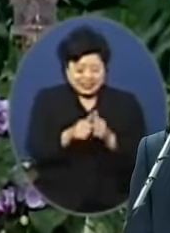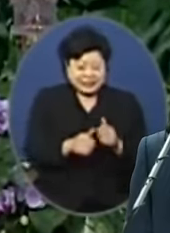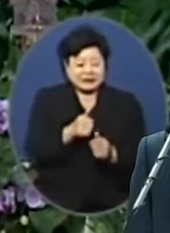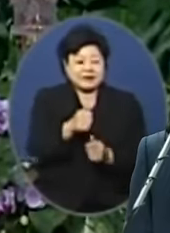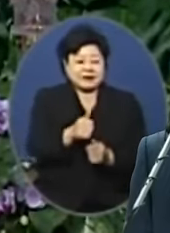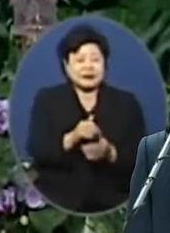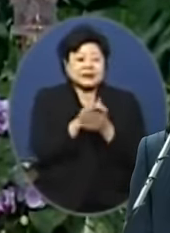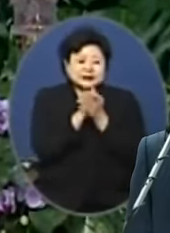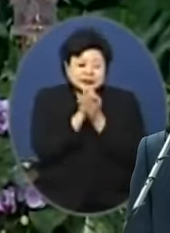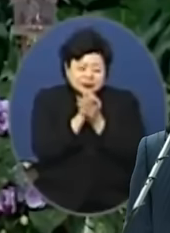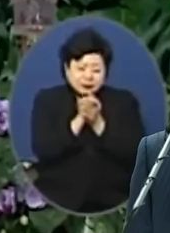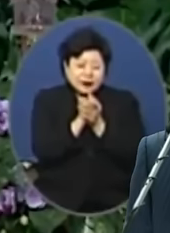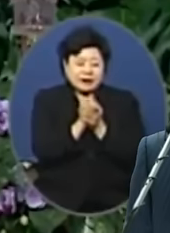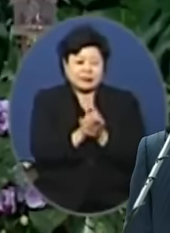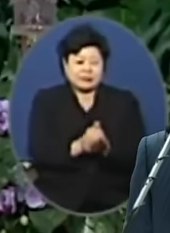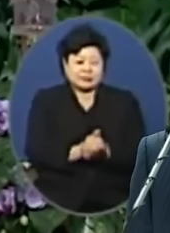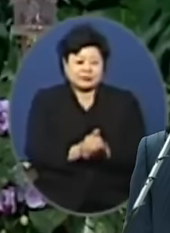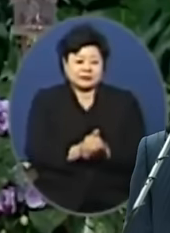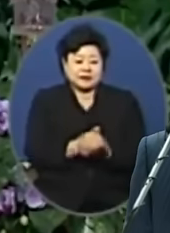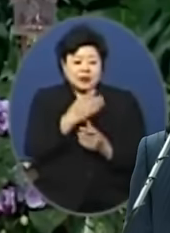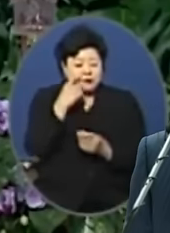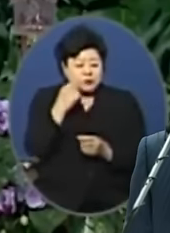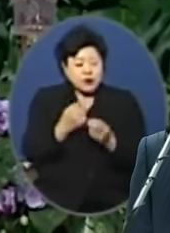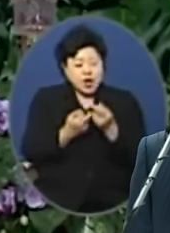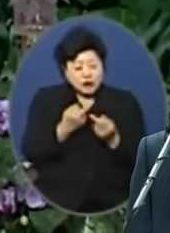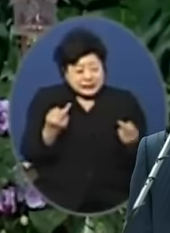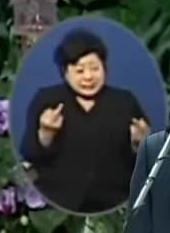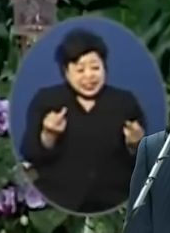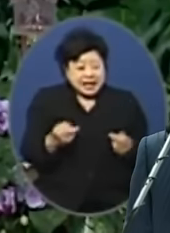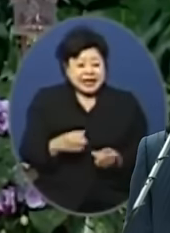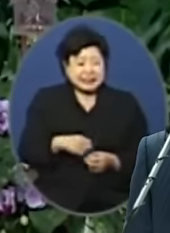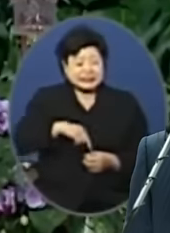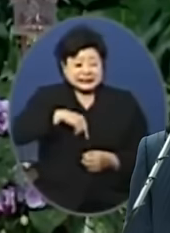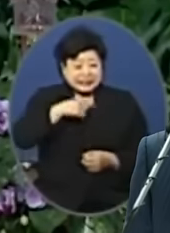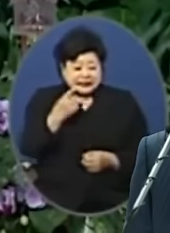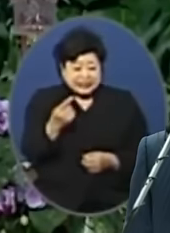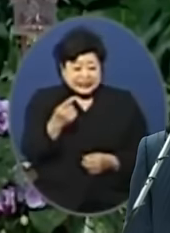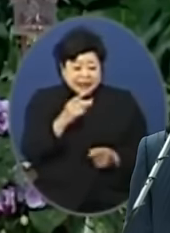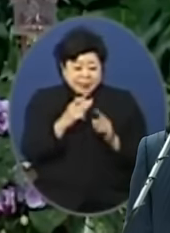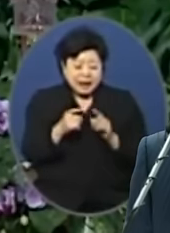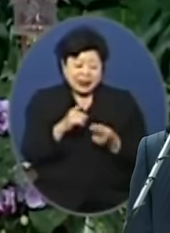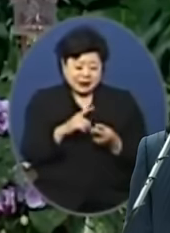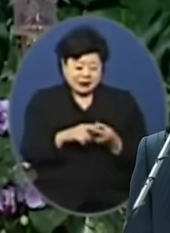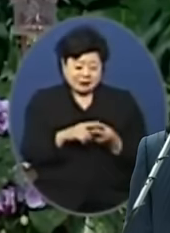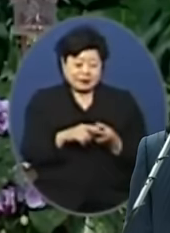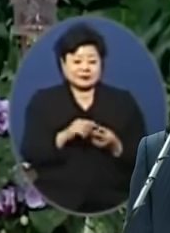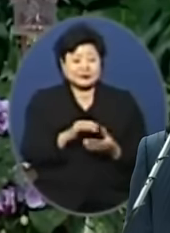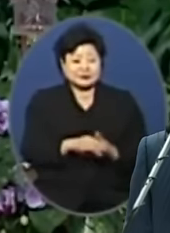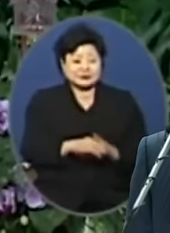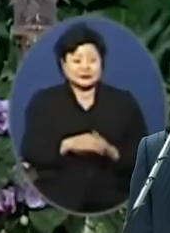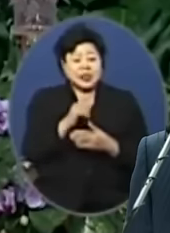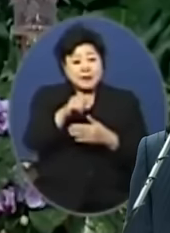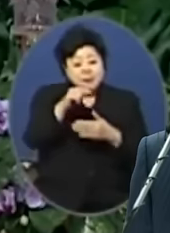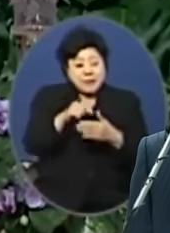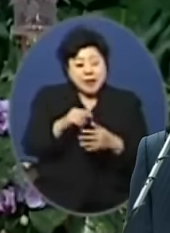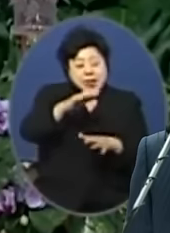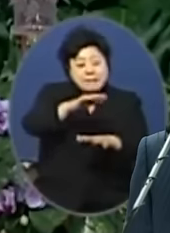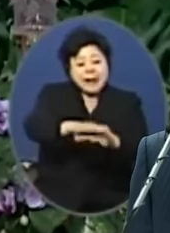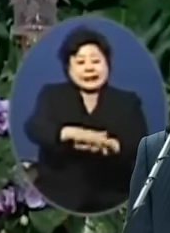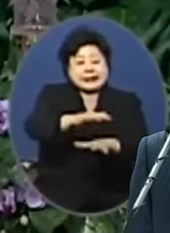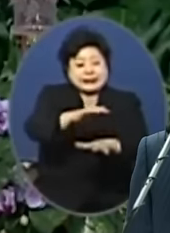우리와 기도하도 그렇고 부모와 형제 내 자신의 이야기를 하는데 우리 마음이